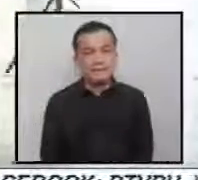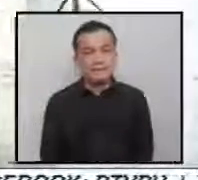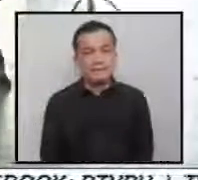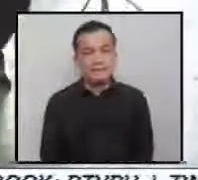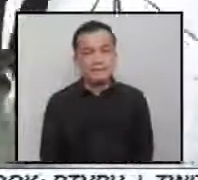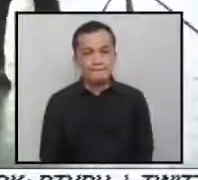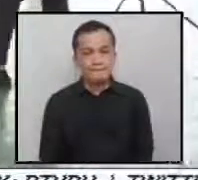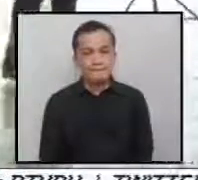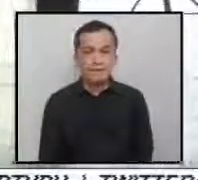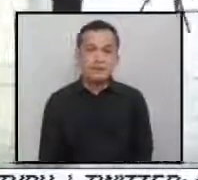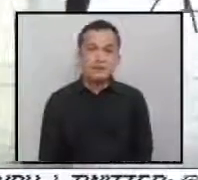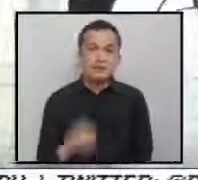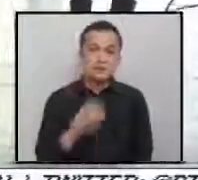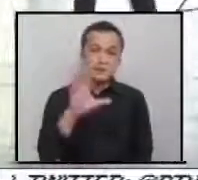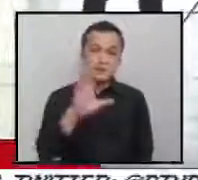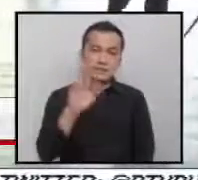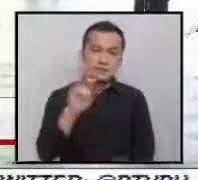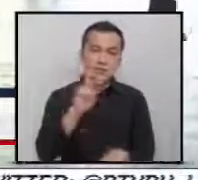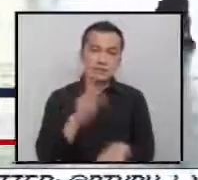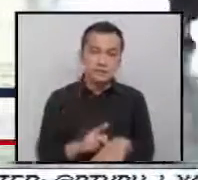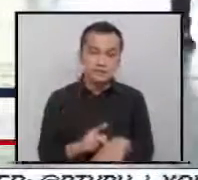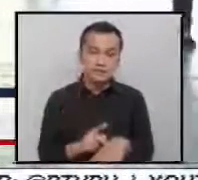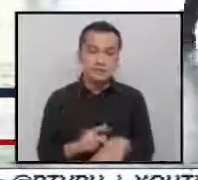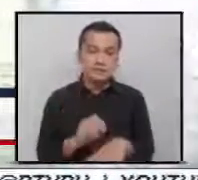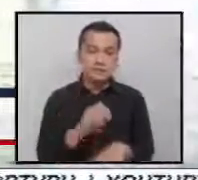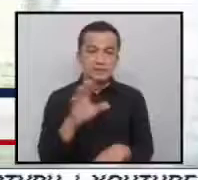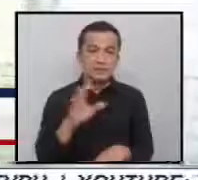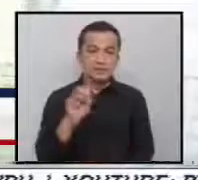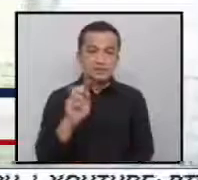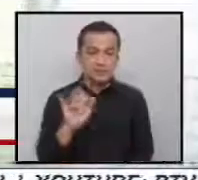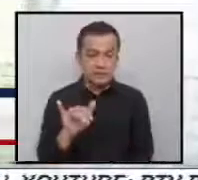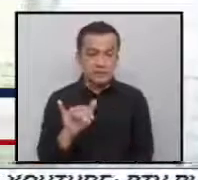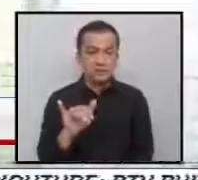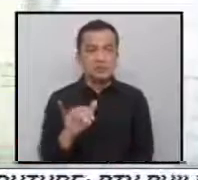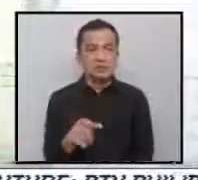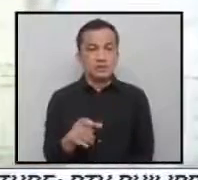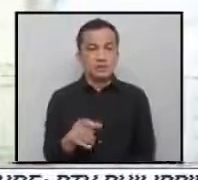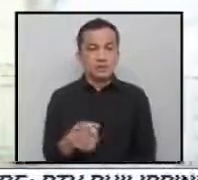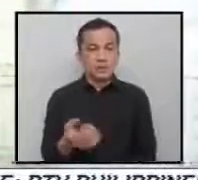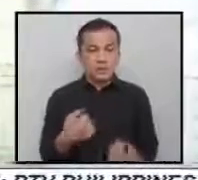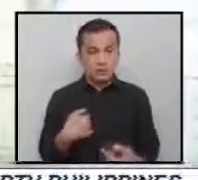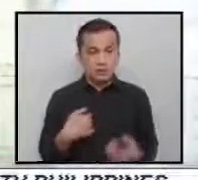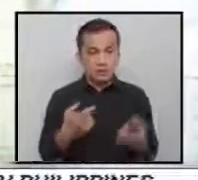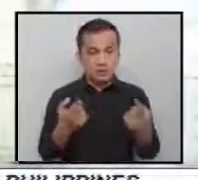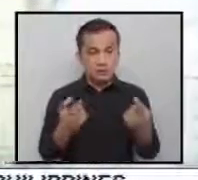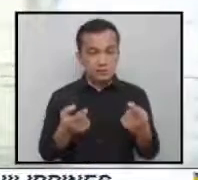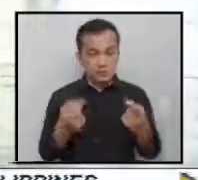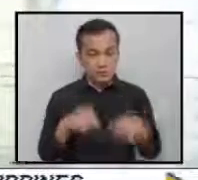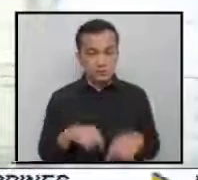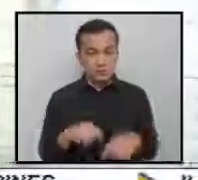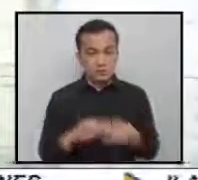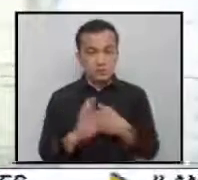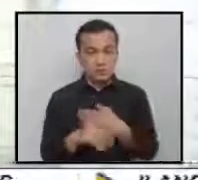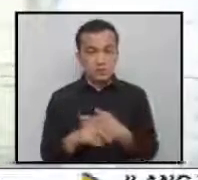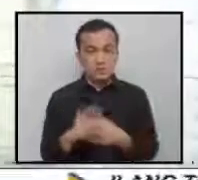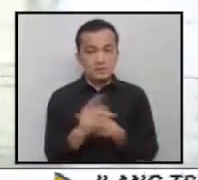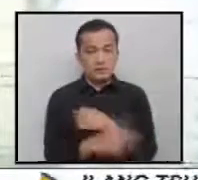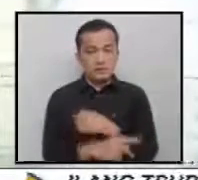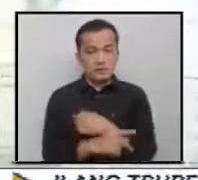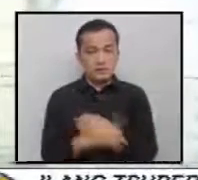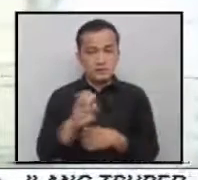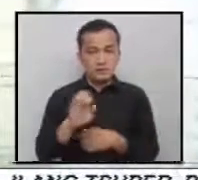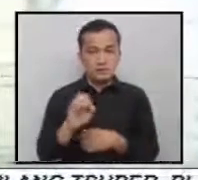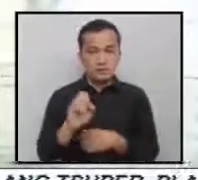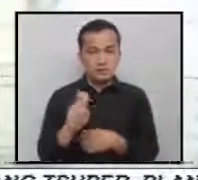Rise and shine, Pilipinas! Rise and shine, Joey! Pag nandito ako ngayon sa Balik Provincia Depot sa